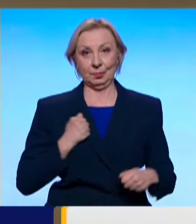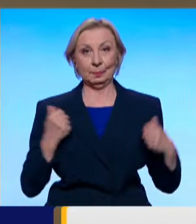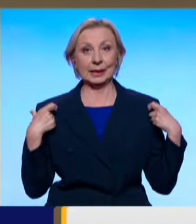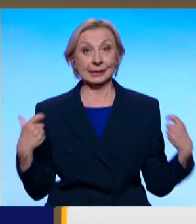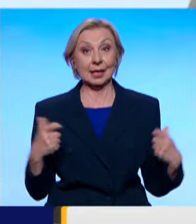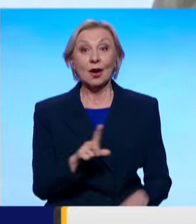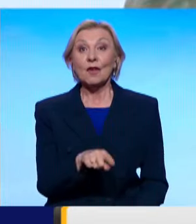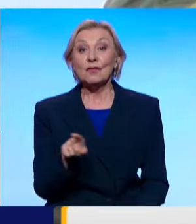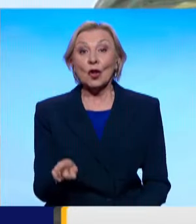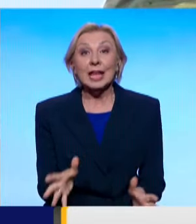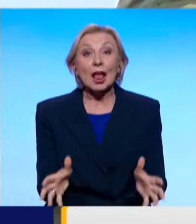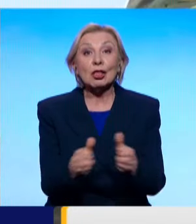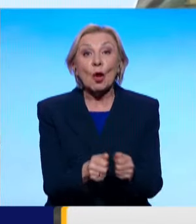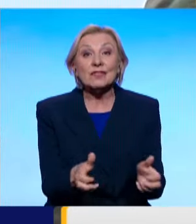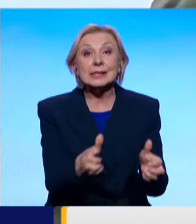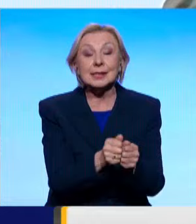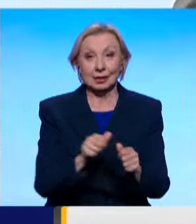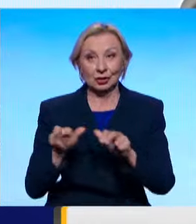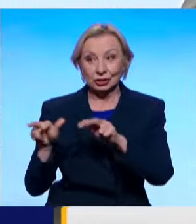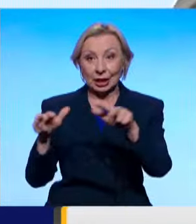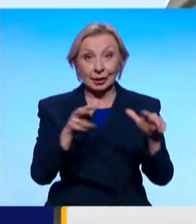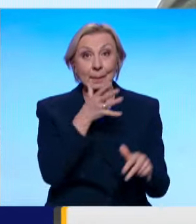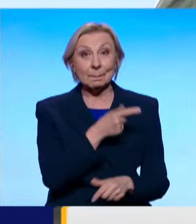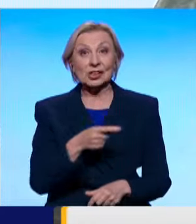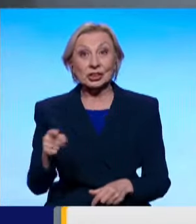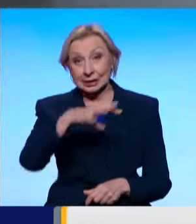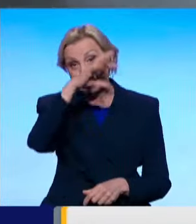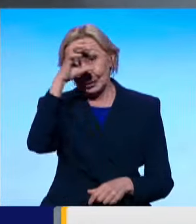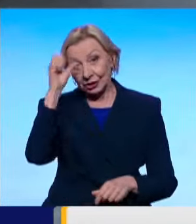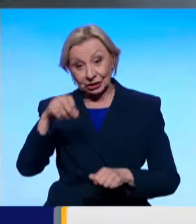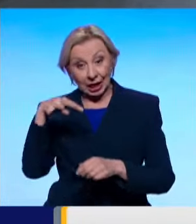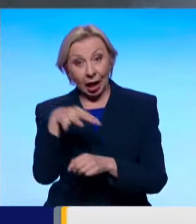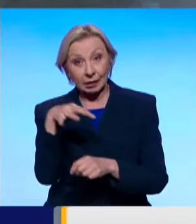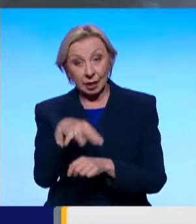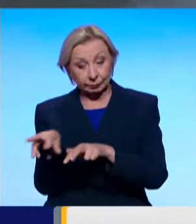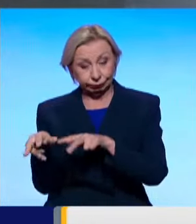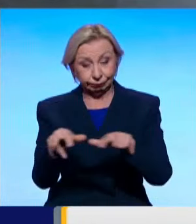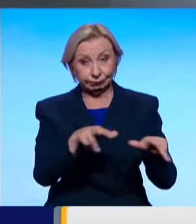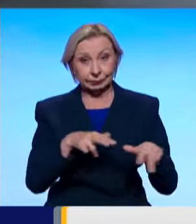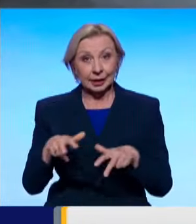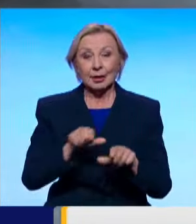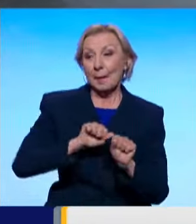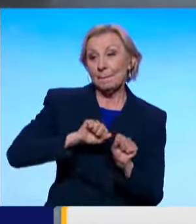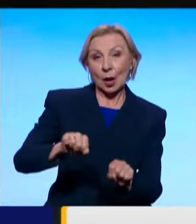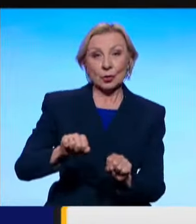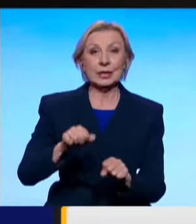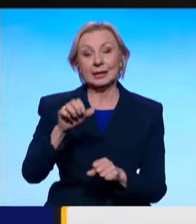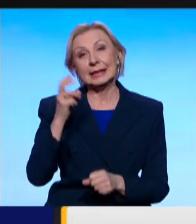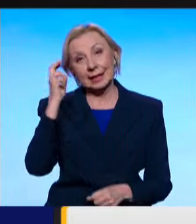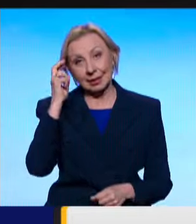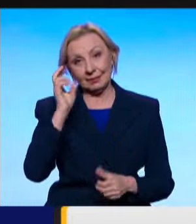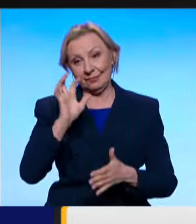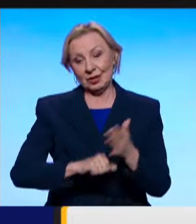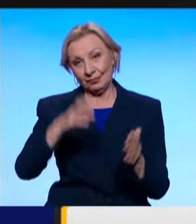Бо вони ще й ловці шахедів. І під час нічних повітряних атак боронять столицю від ворожого залізяча.